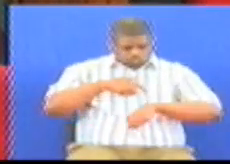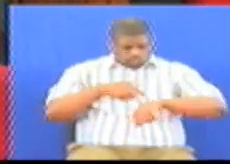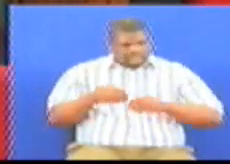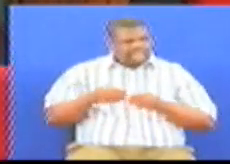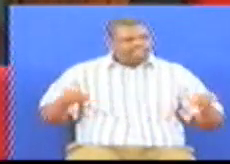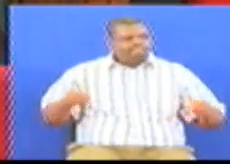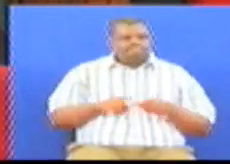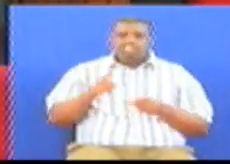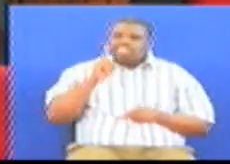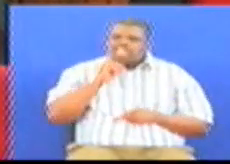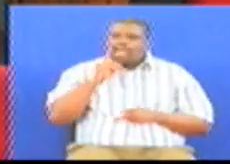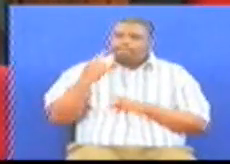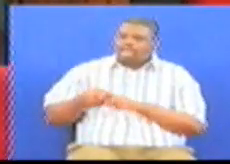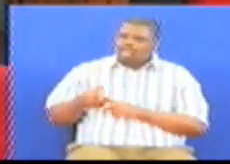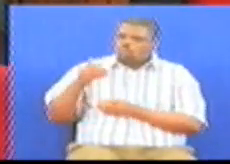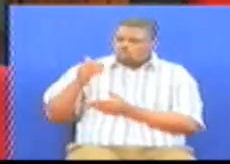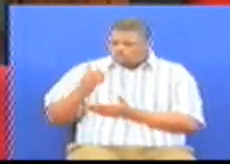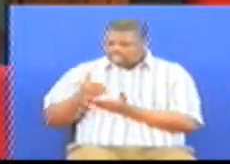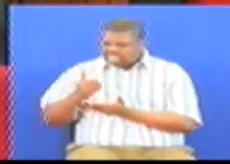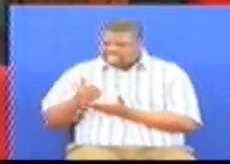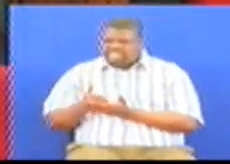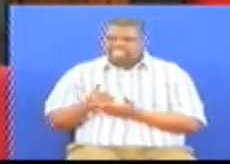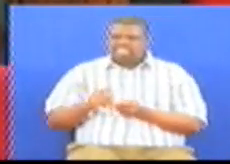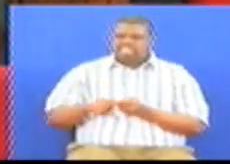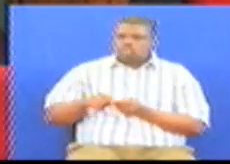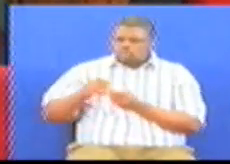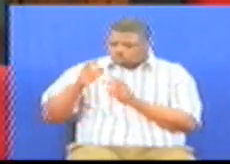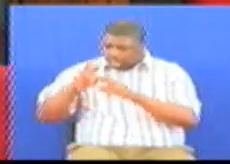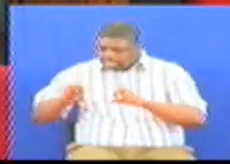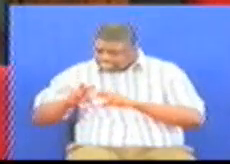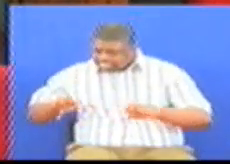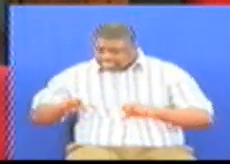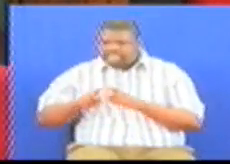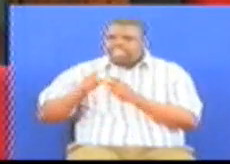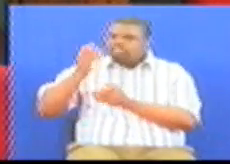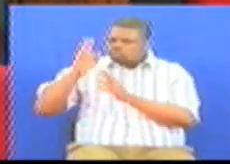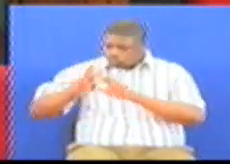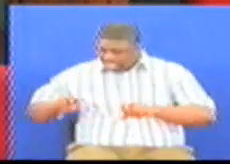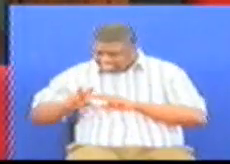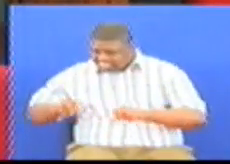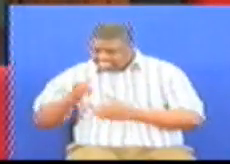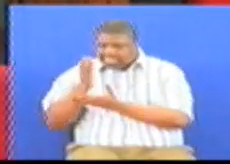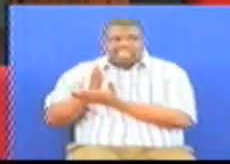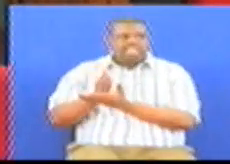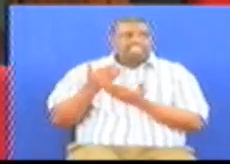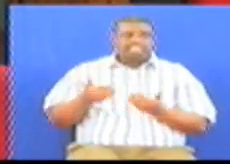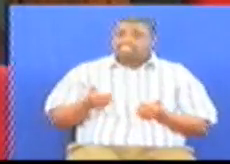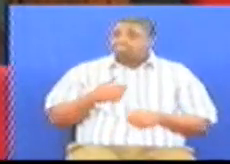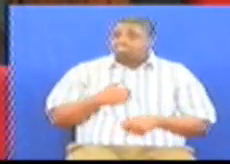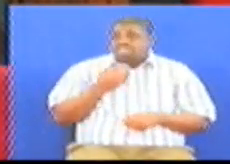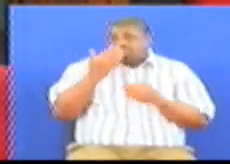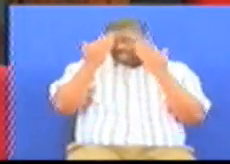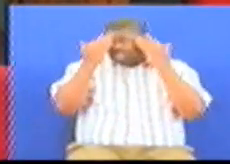Kila mara wanaambiwa uhakiki, kila mara mna hakiki, kila mara tuna hakiki. Paka sasa mheshimiwa Naibu Spika, sielewi hata kinachohakiwa ni